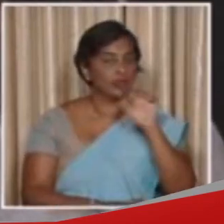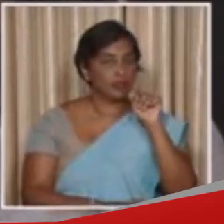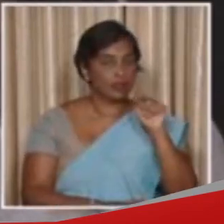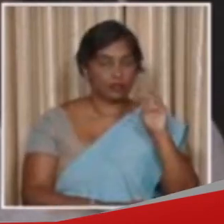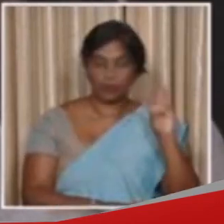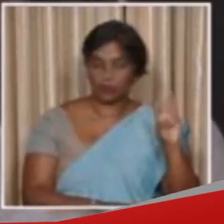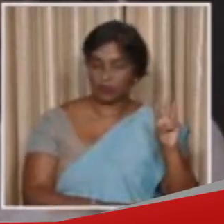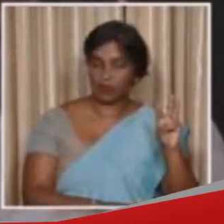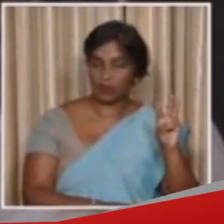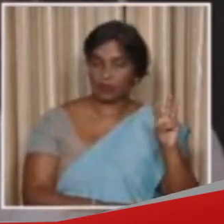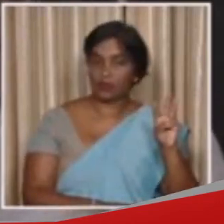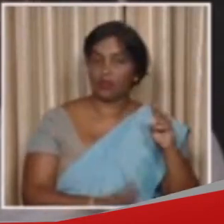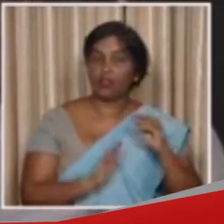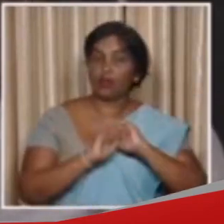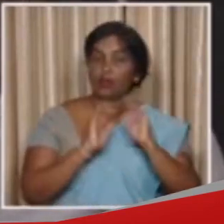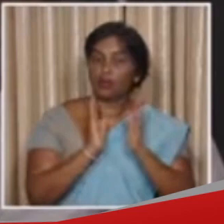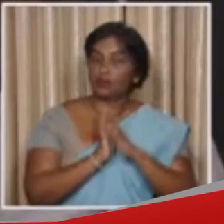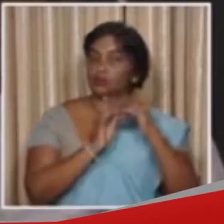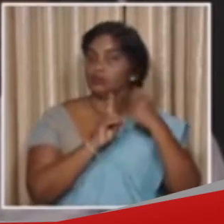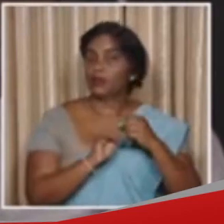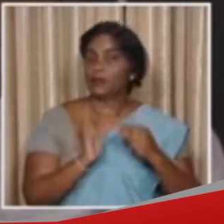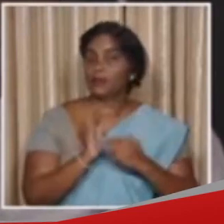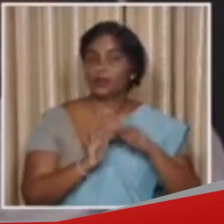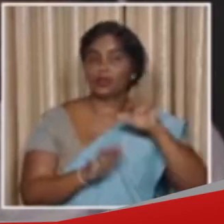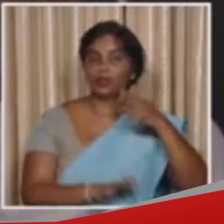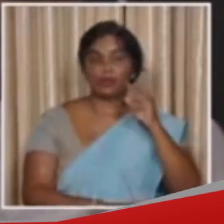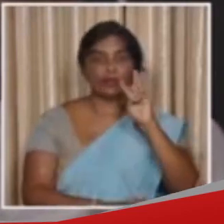119.3 total allocation එක මිලියන